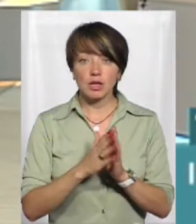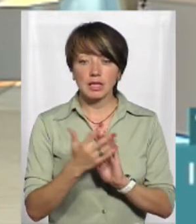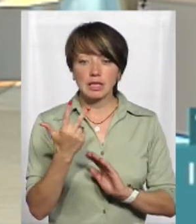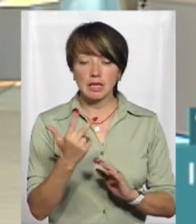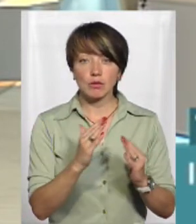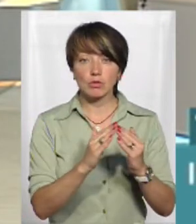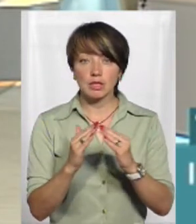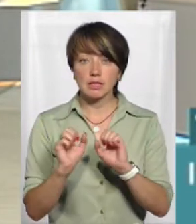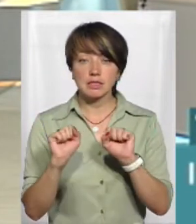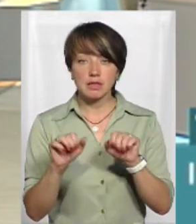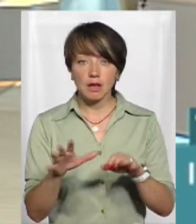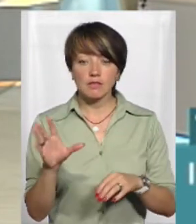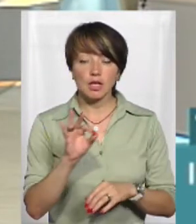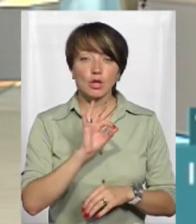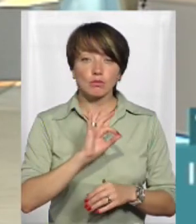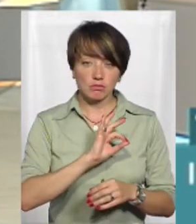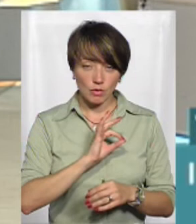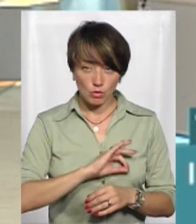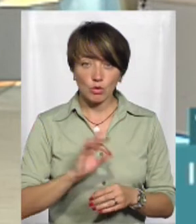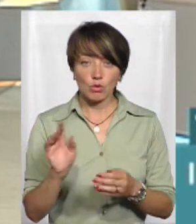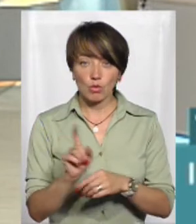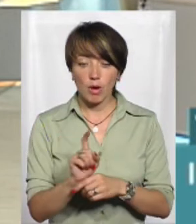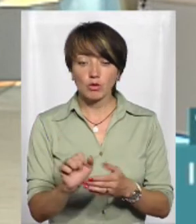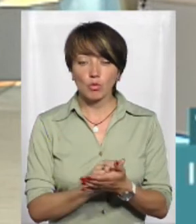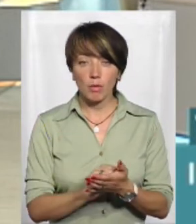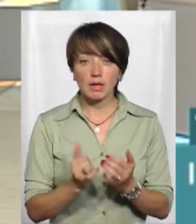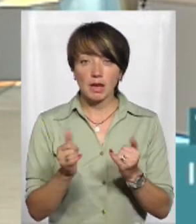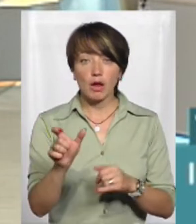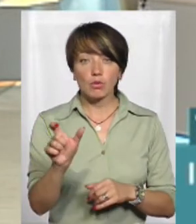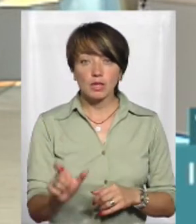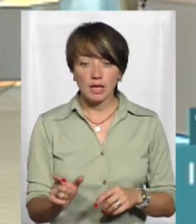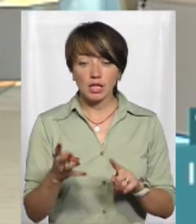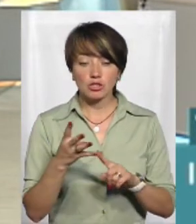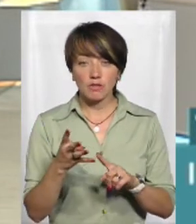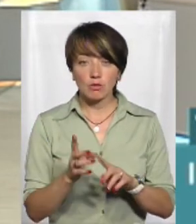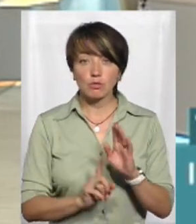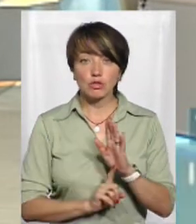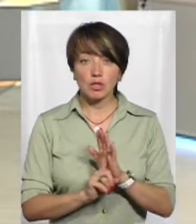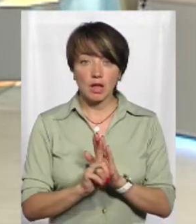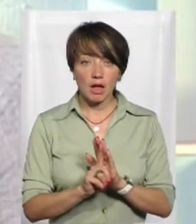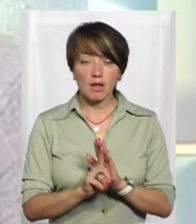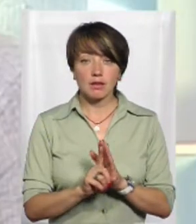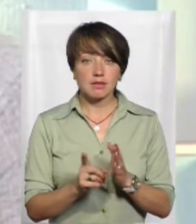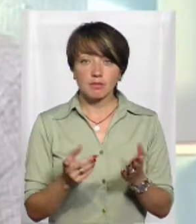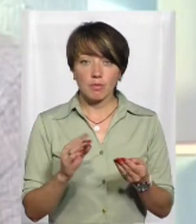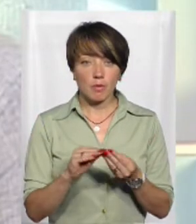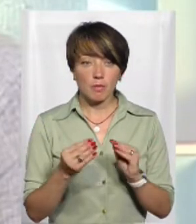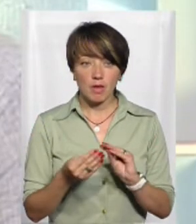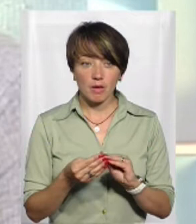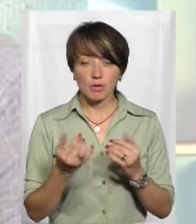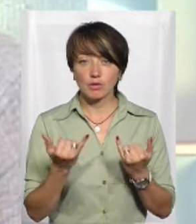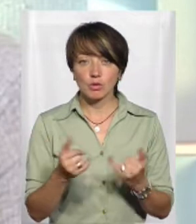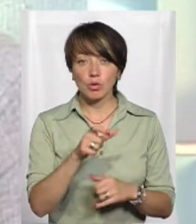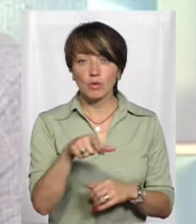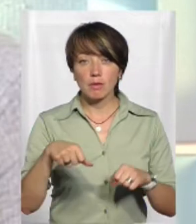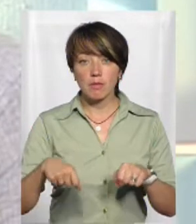будинка здано, все нормально, з документами для людини, а на четвертому почалась, на жаль, схема недобра. Да? Тобто людей немає на сьогодні